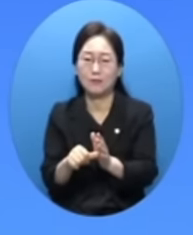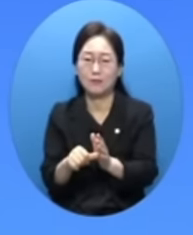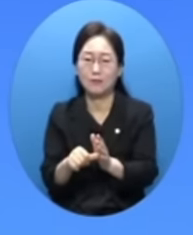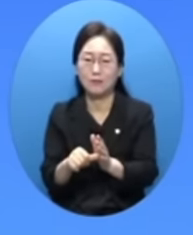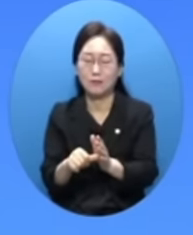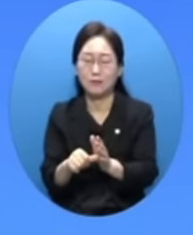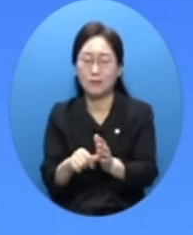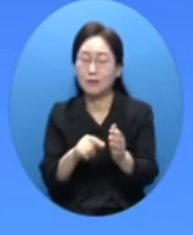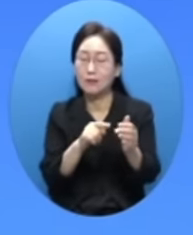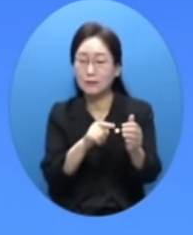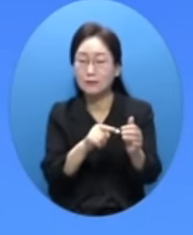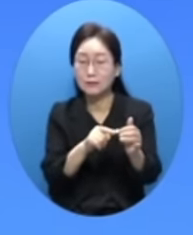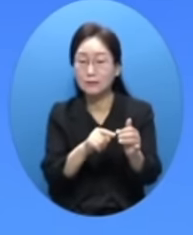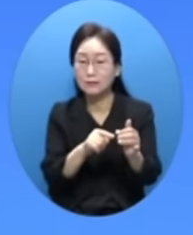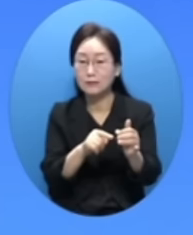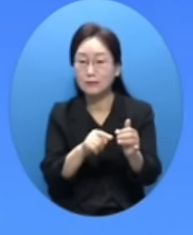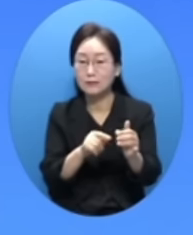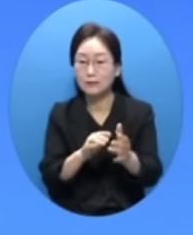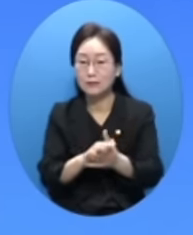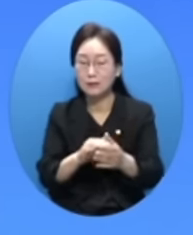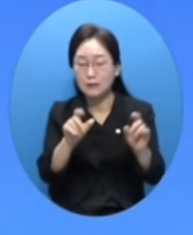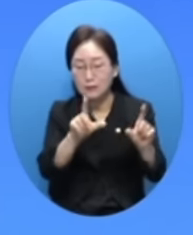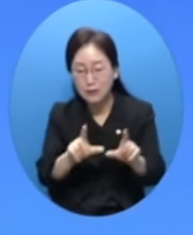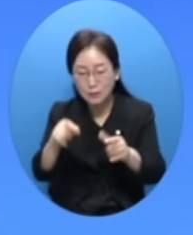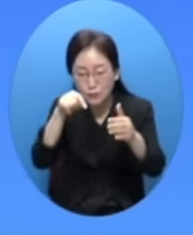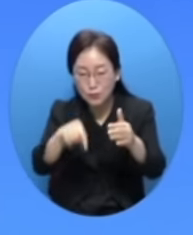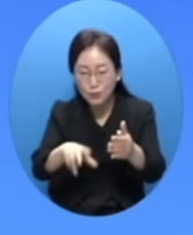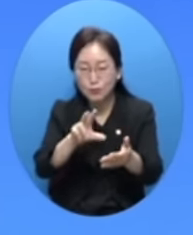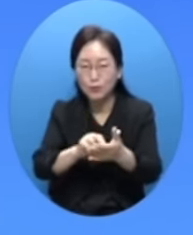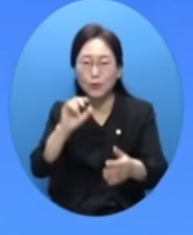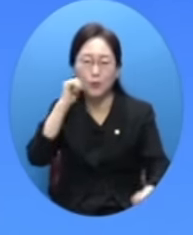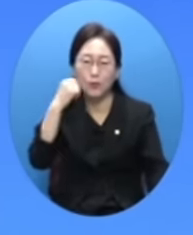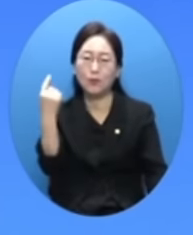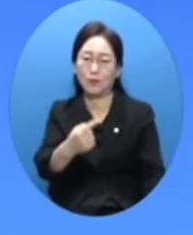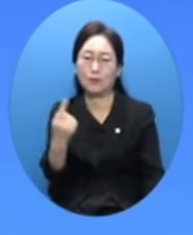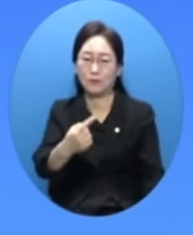그 삶에 문제 어려움을 가져오기도 합니다.